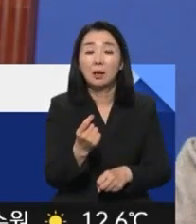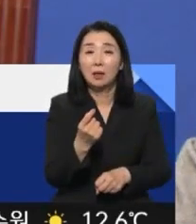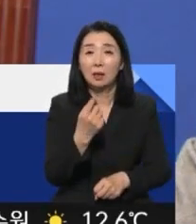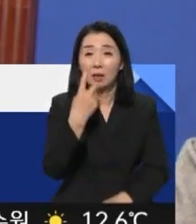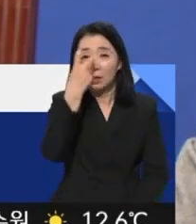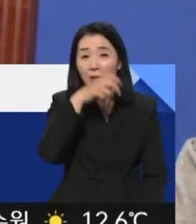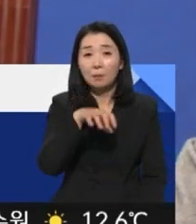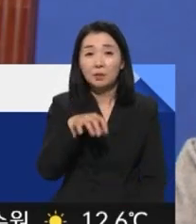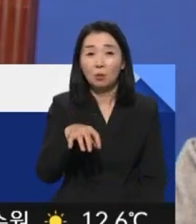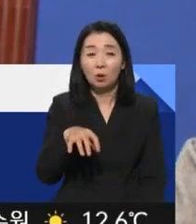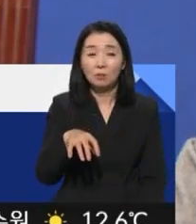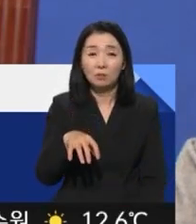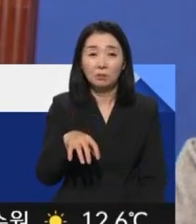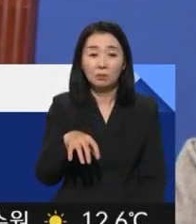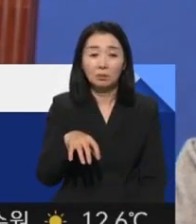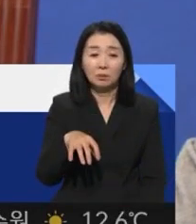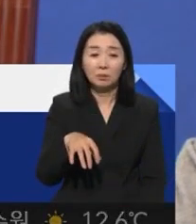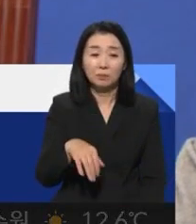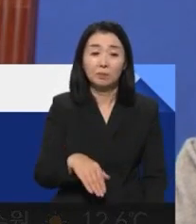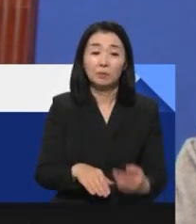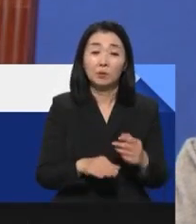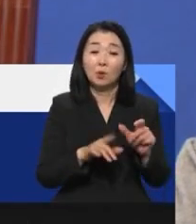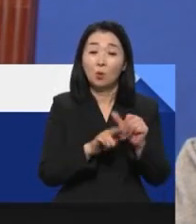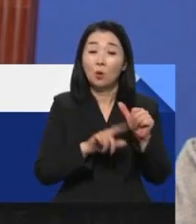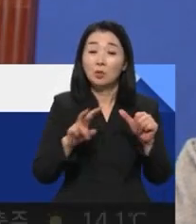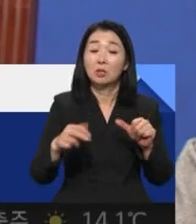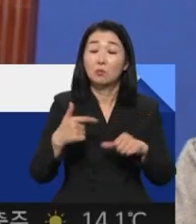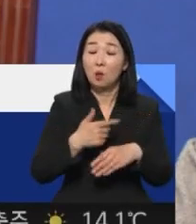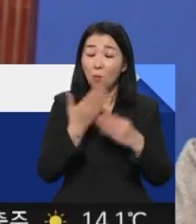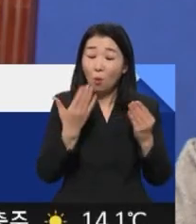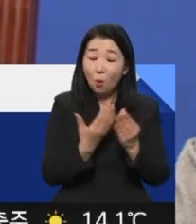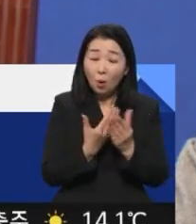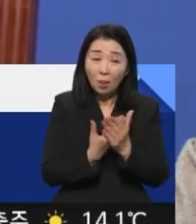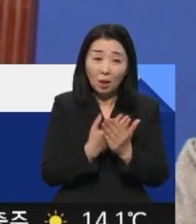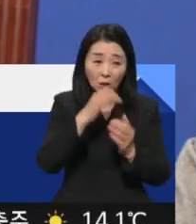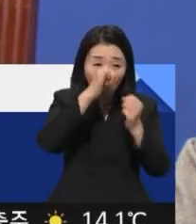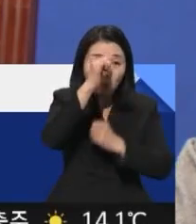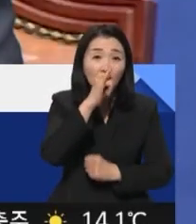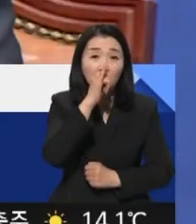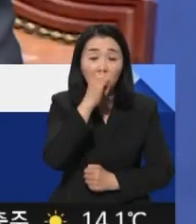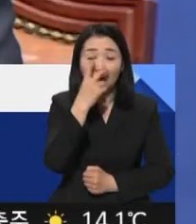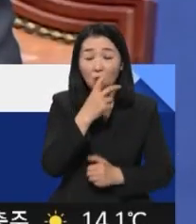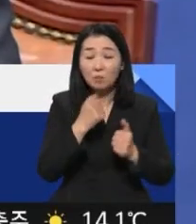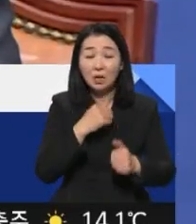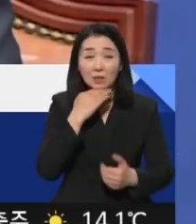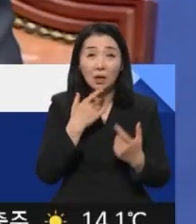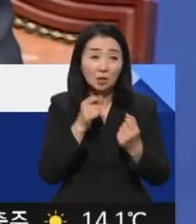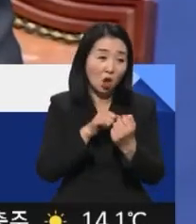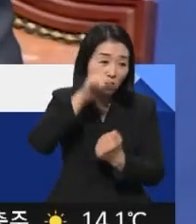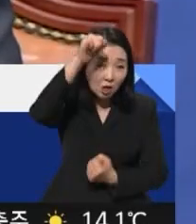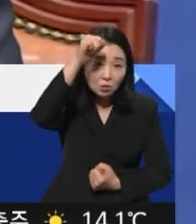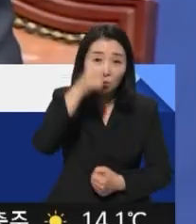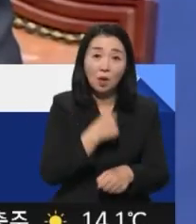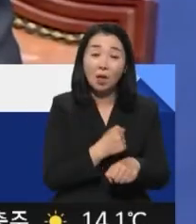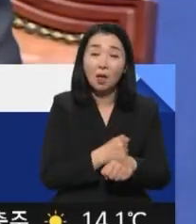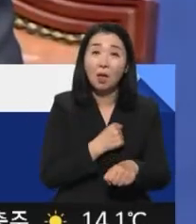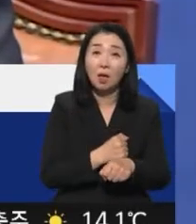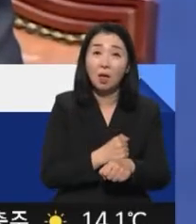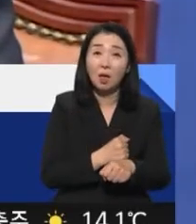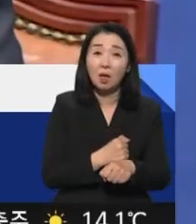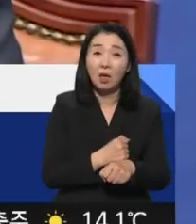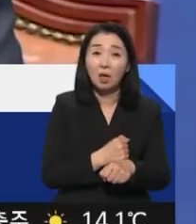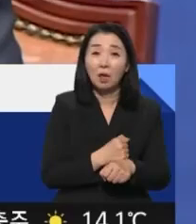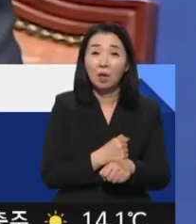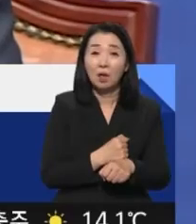금요일 공소장에 버금가는 보도 자료를 배포했습니다. 검찰은 기다렸다는 듯 영장 청구로 극적